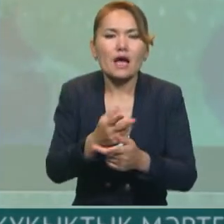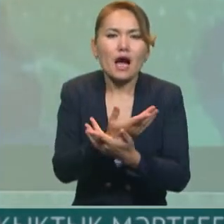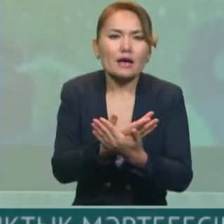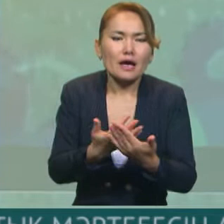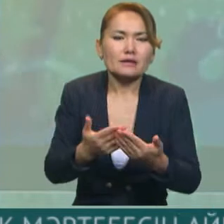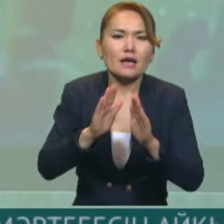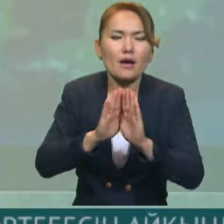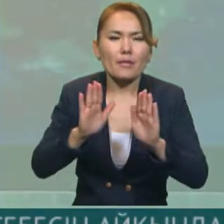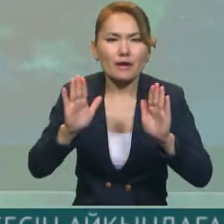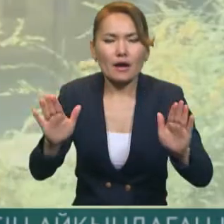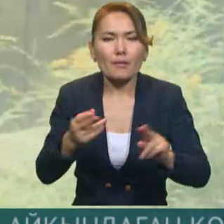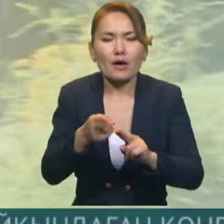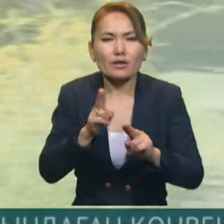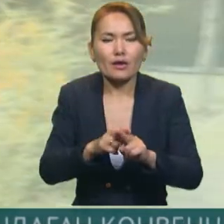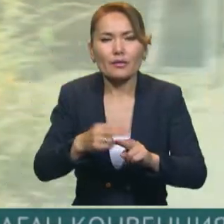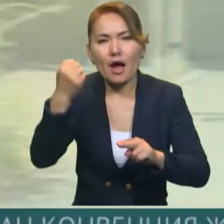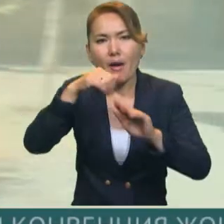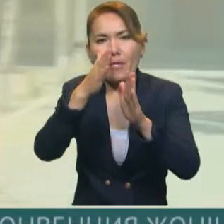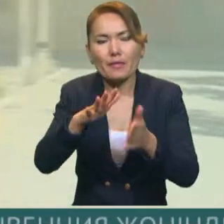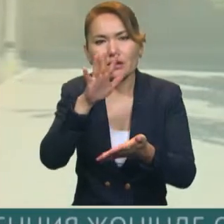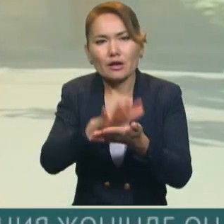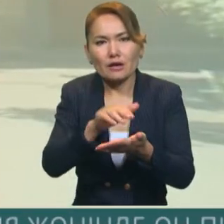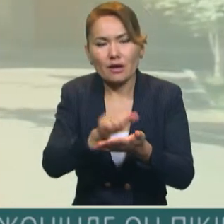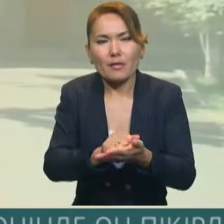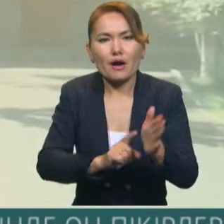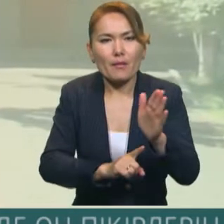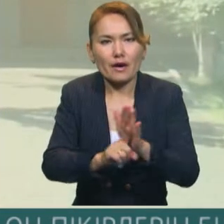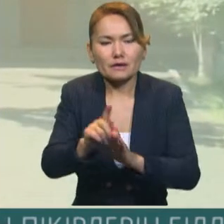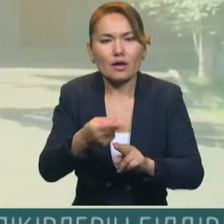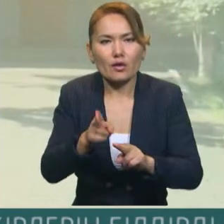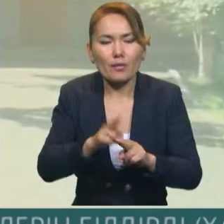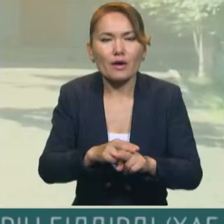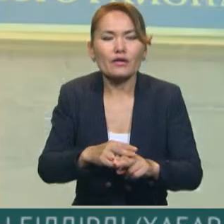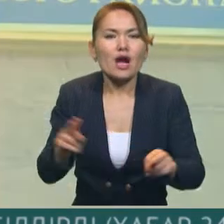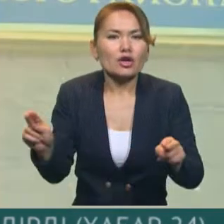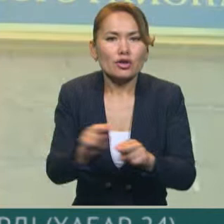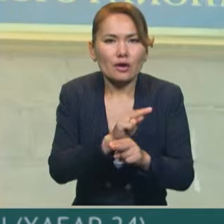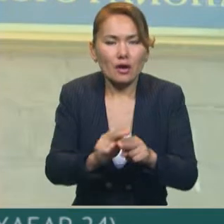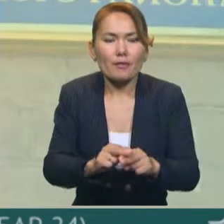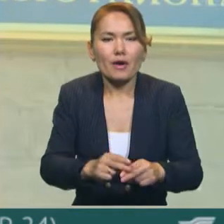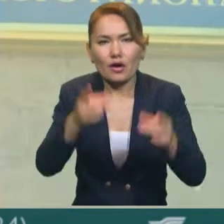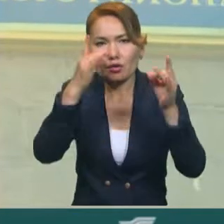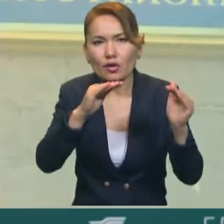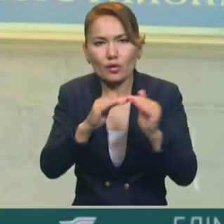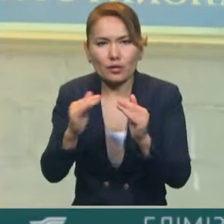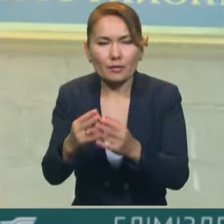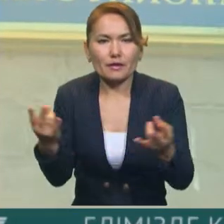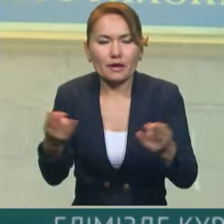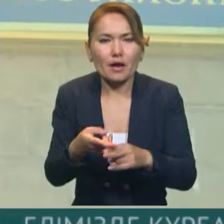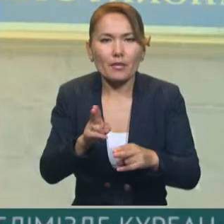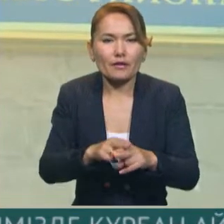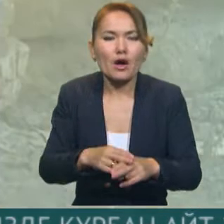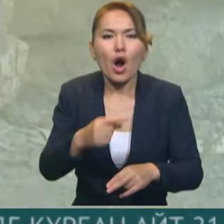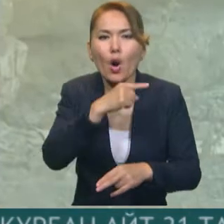Себебі тарихи құнды мұраларды жинақтап насихаттаушы бірден бір мекеменің ғимараты талапқа сай емес. Бұл нысан кезінде